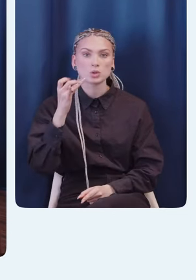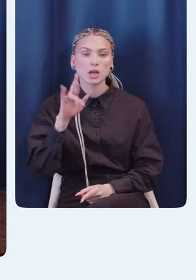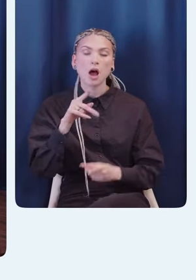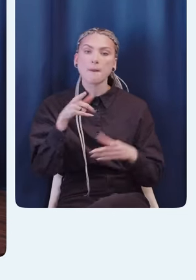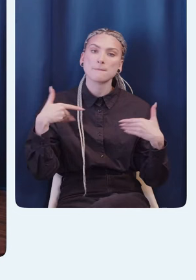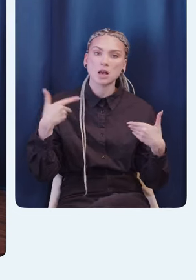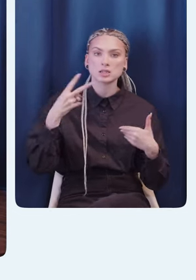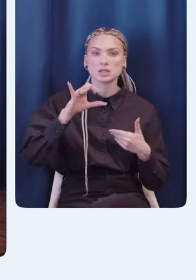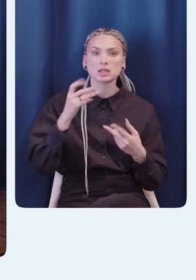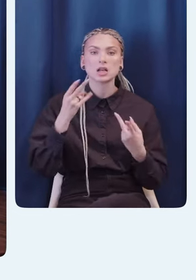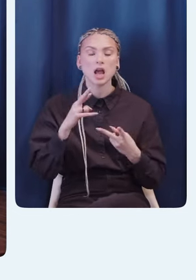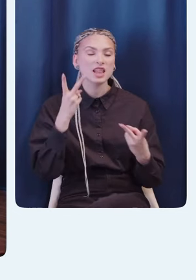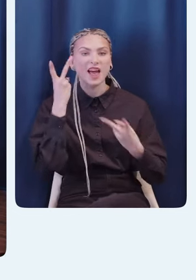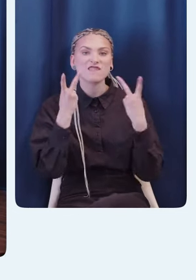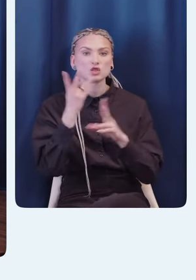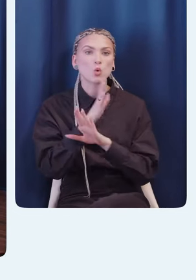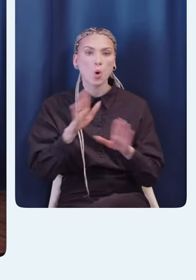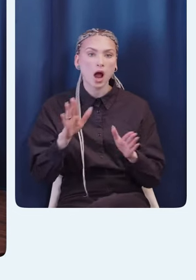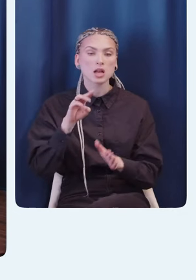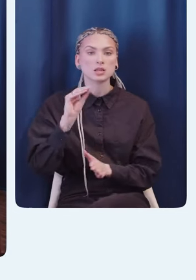для тестирования невизуальной доступности?